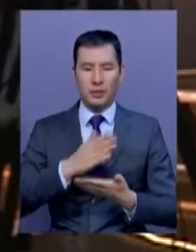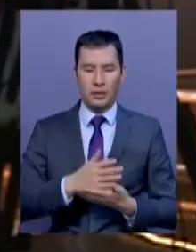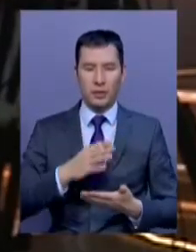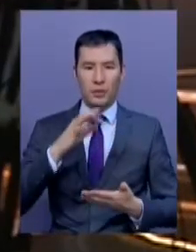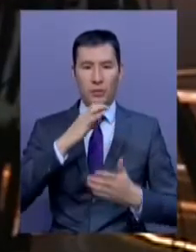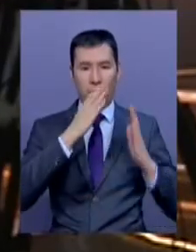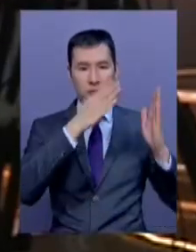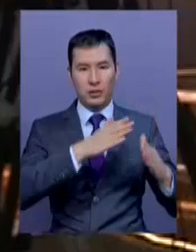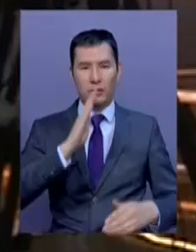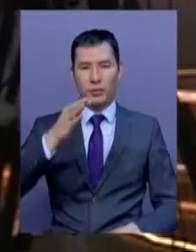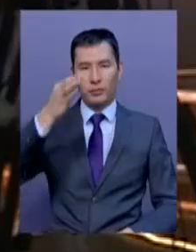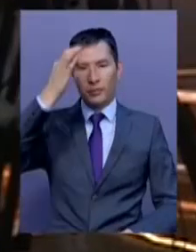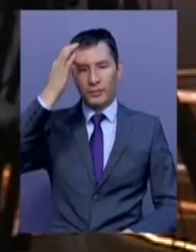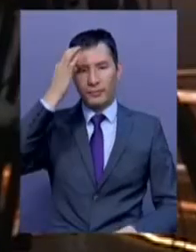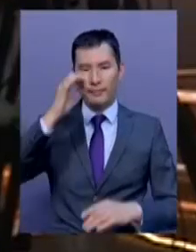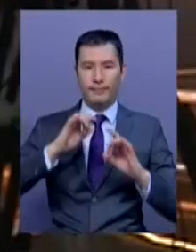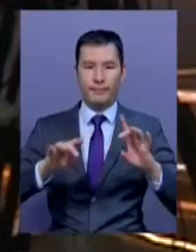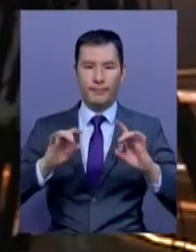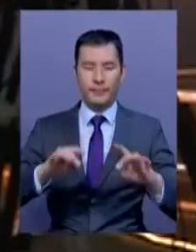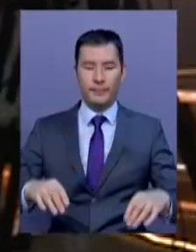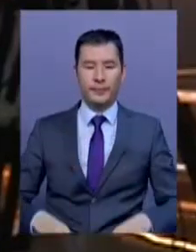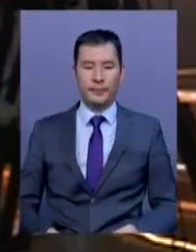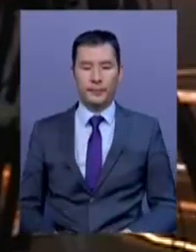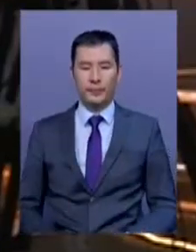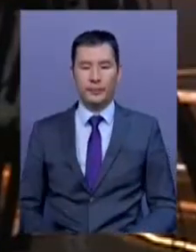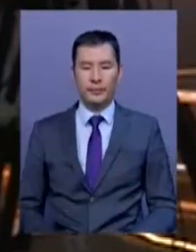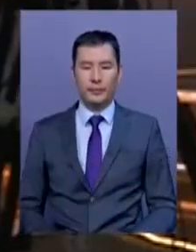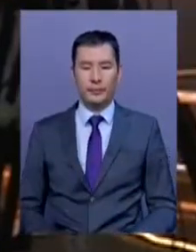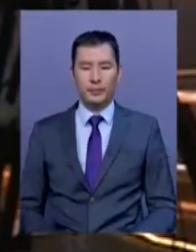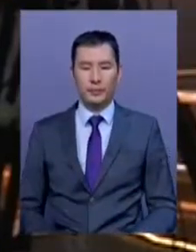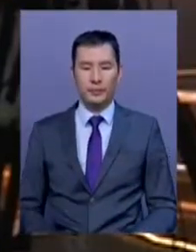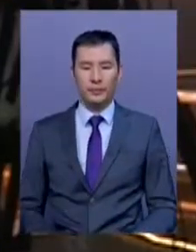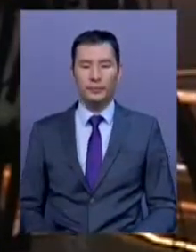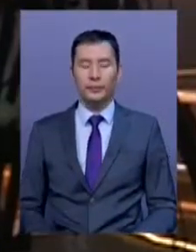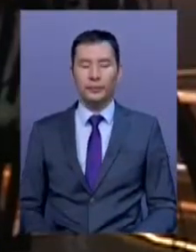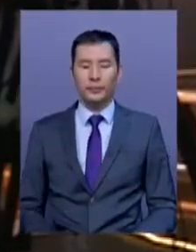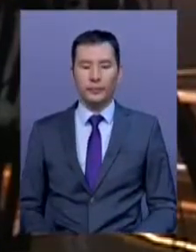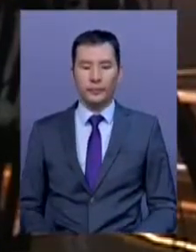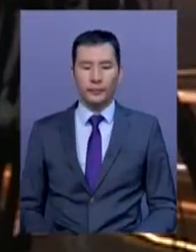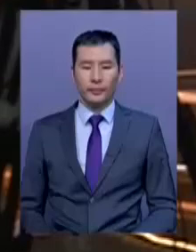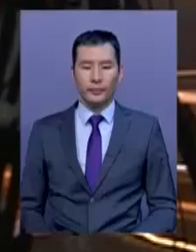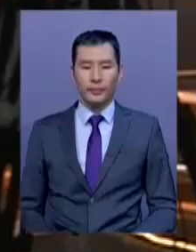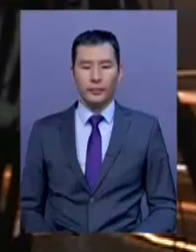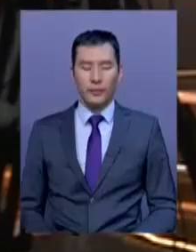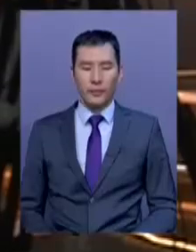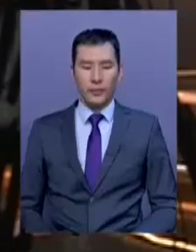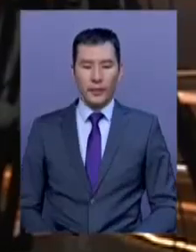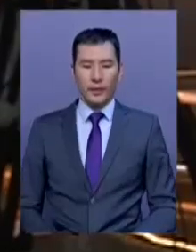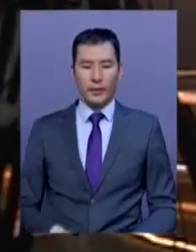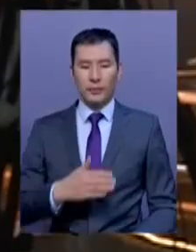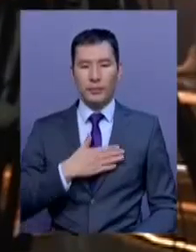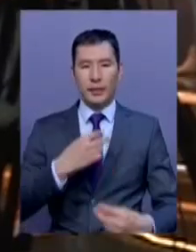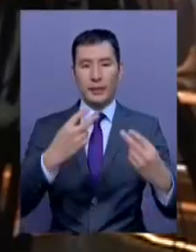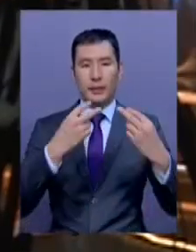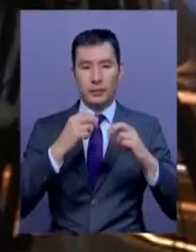өкілдері Бейсен Құранбек ағамыз бар, осы кісілер туралы хабар түсірдік. Жаңа маусымда біздің көрермендеріміз осы